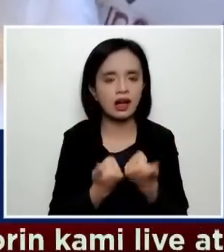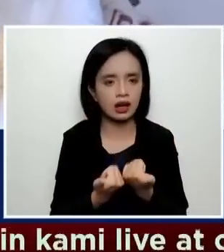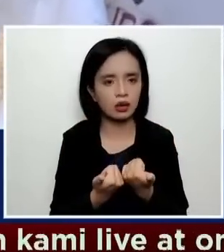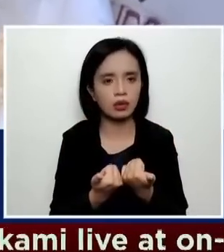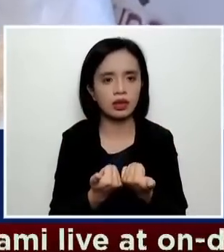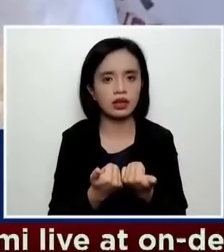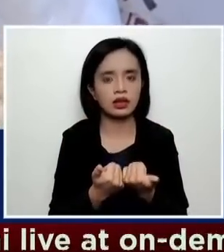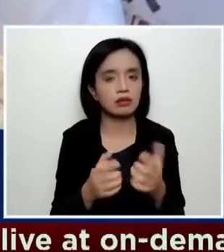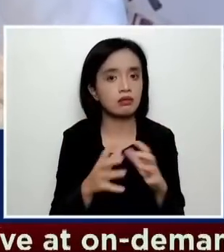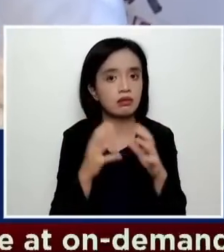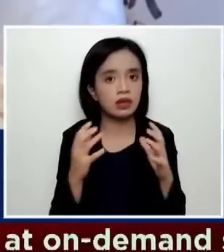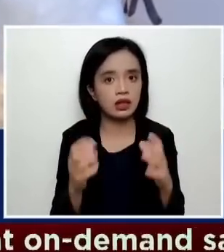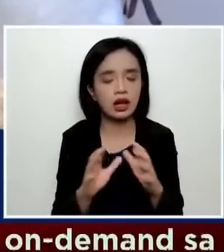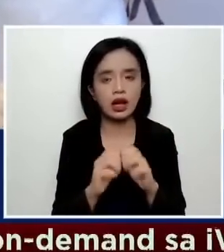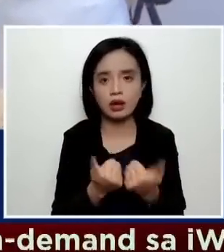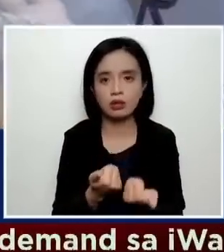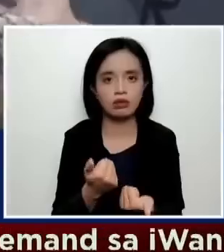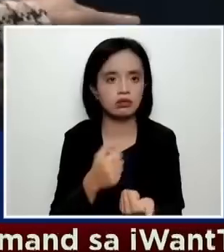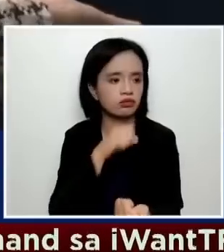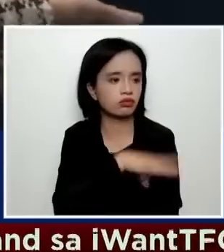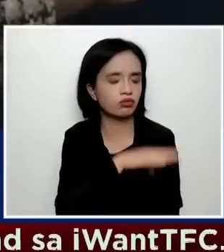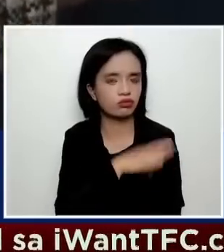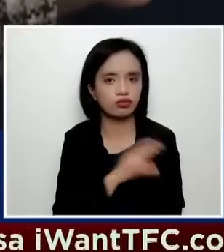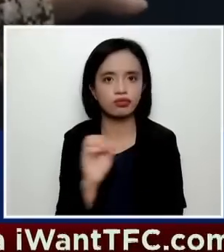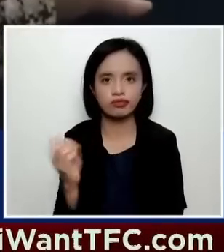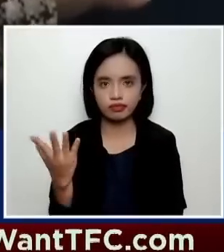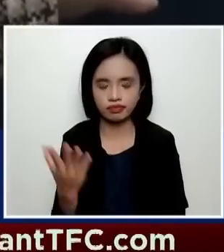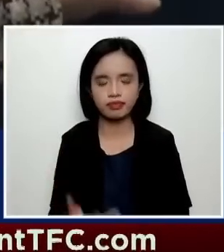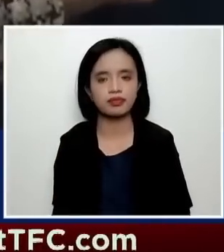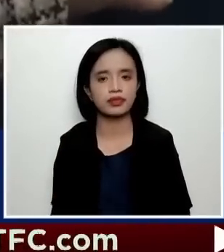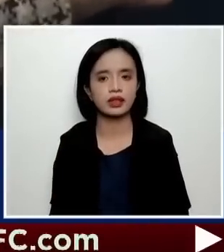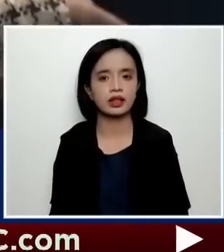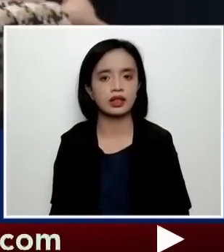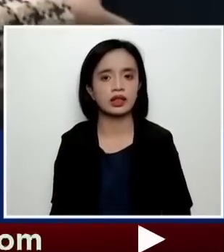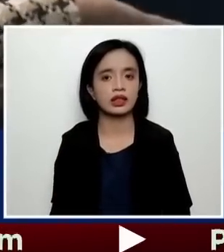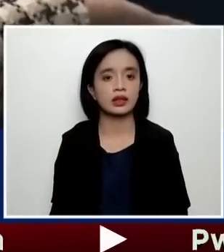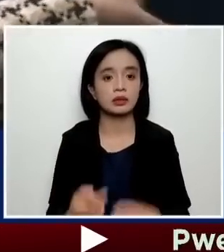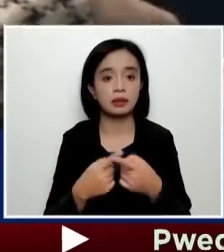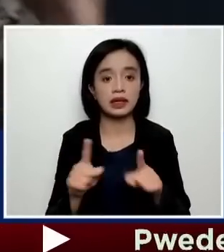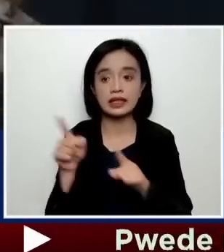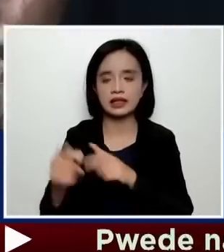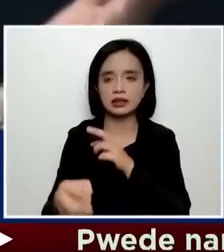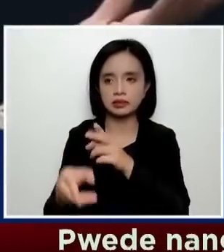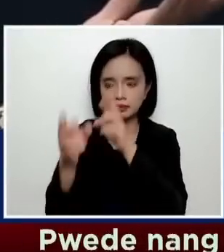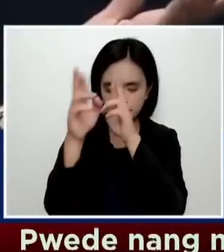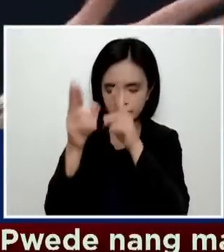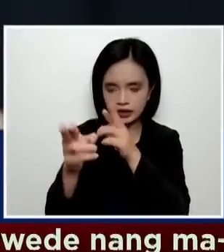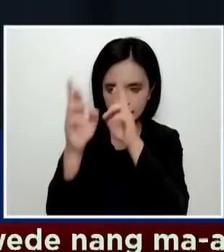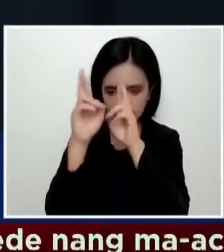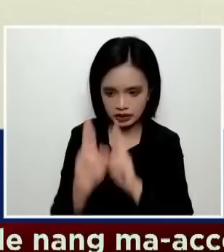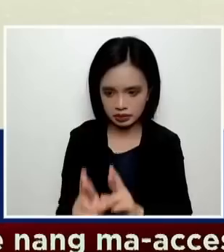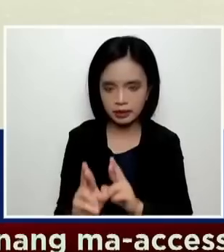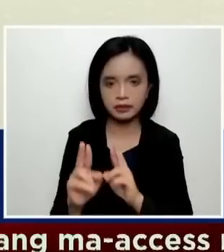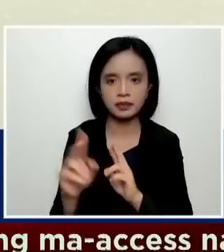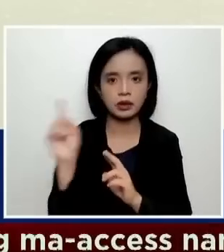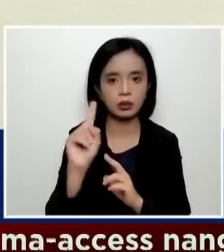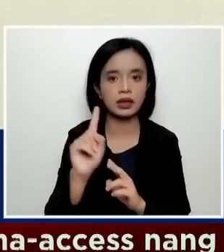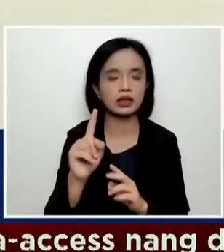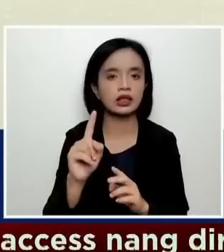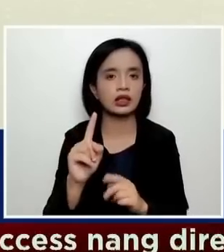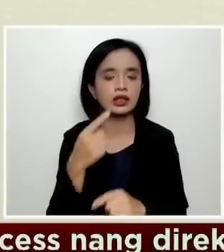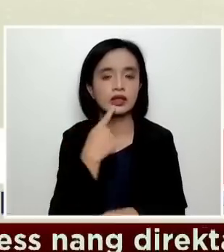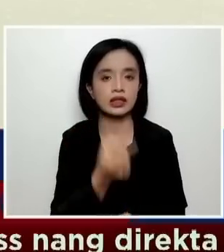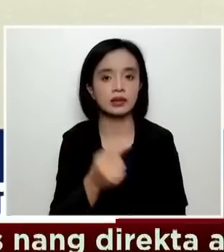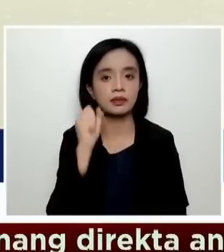kinita ng tatlong sugar traders. Ngunit iginagalang naman nila ang posisyon ni Ontiveros. Mas maganda